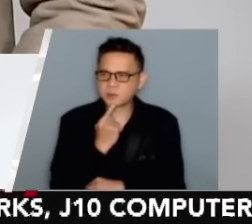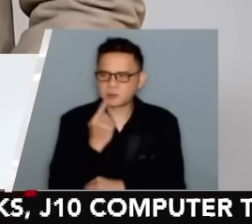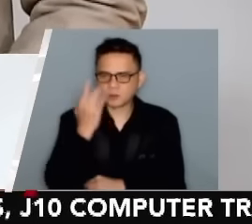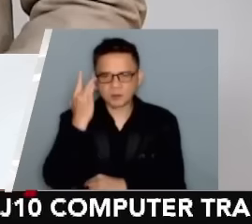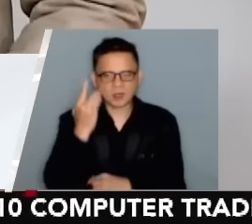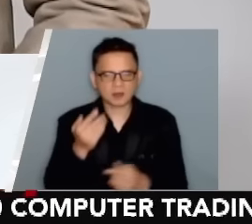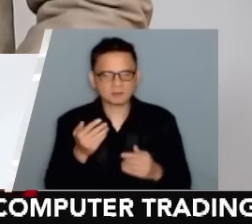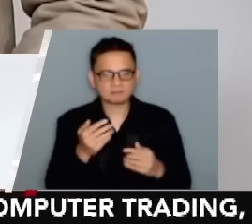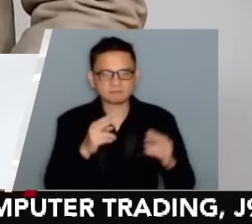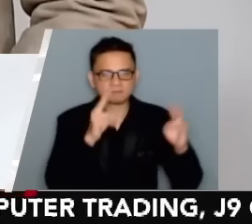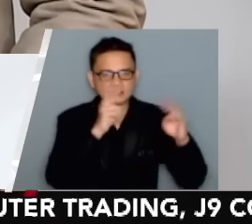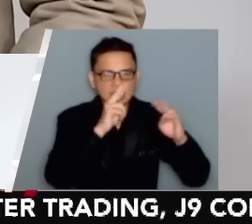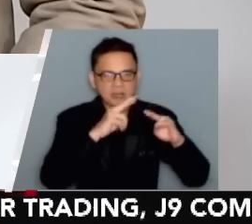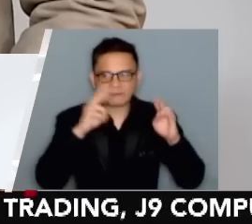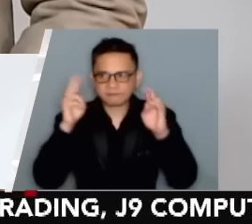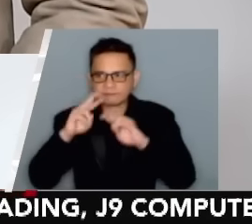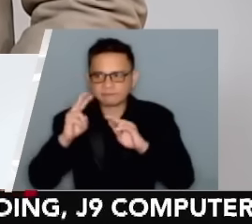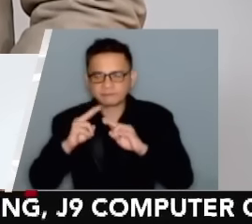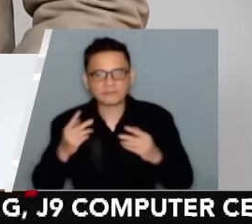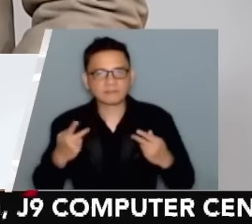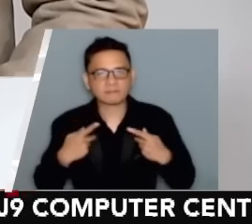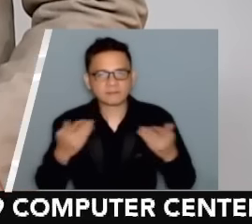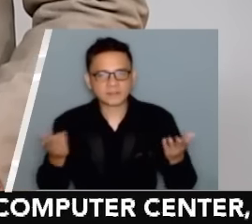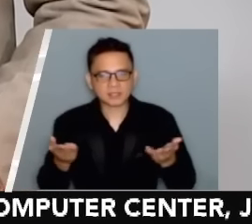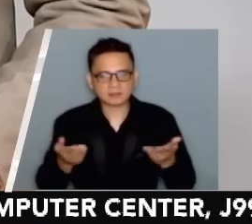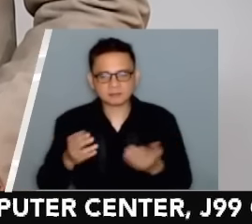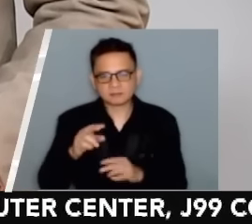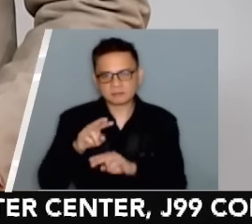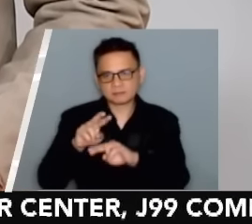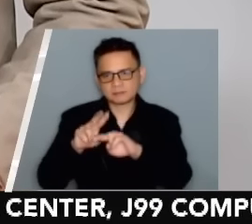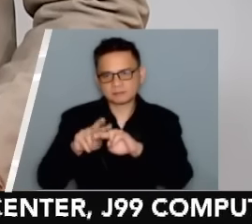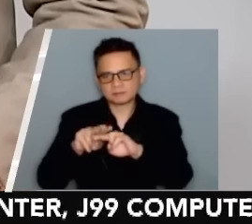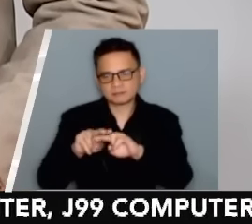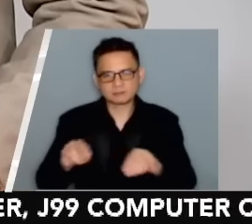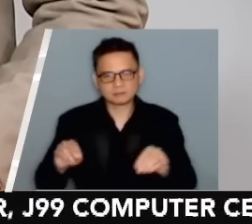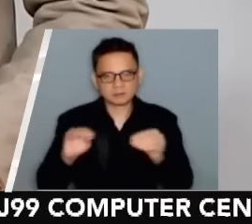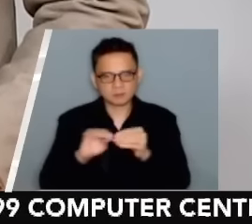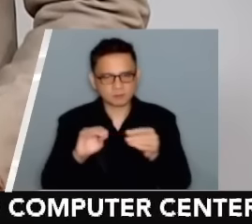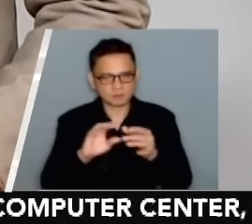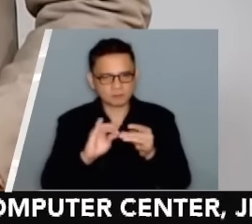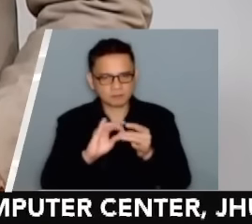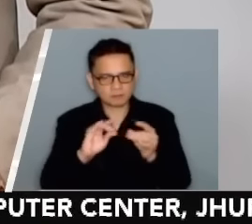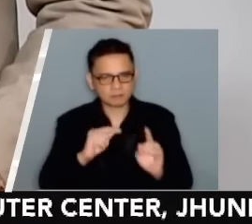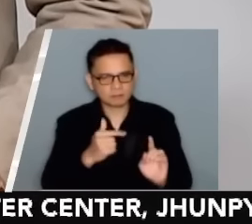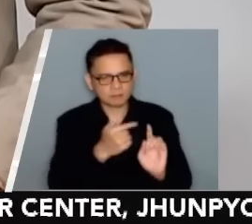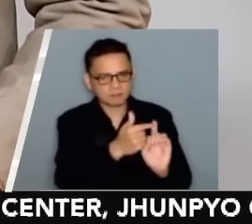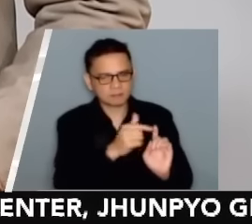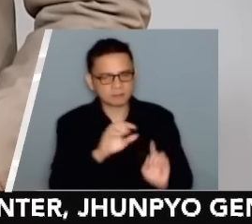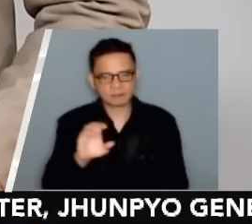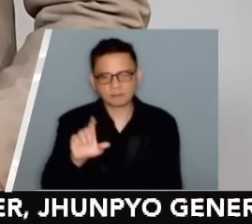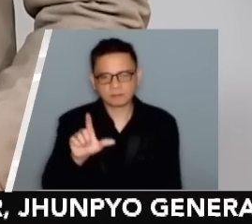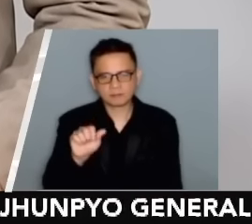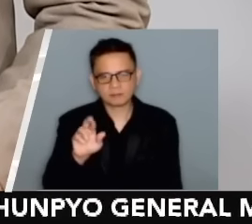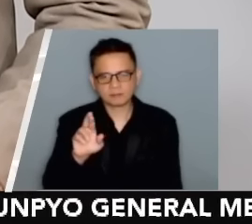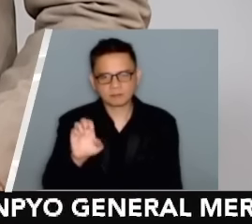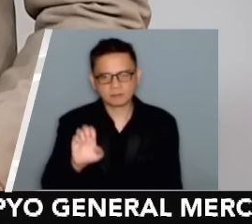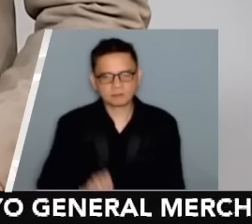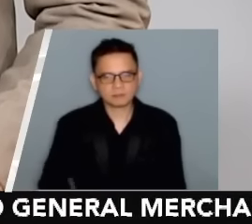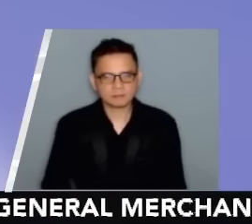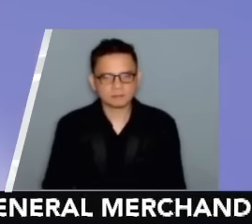motorsiklo dito sa Pangasinan ang mainit balita hatid ni Claire lacanilao dunka ng GMA Regional